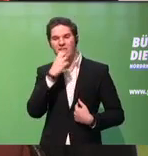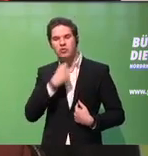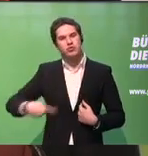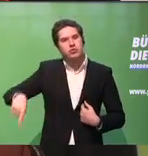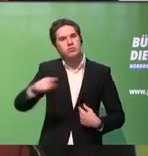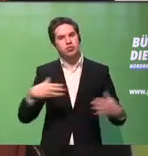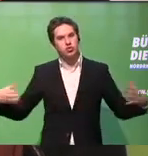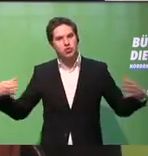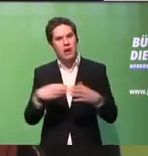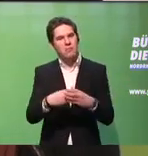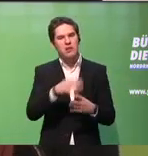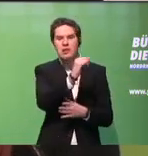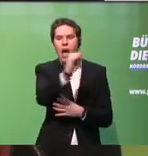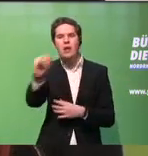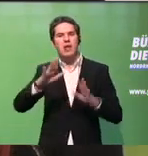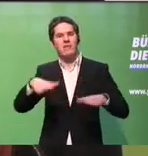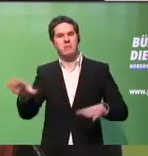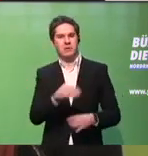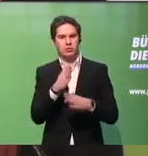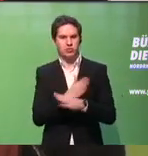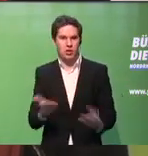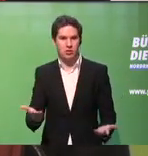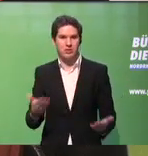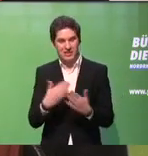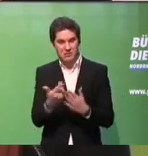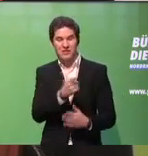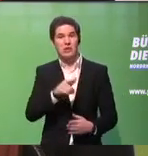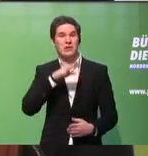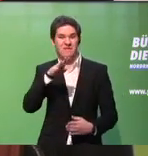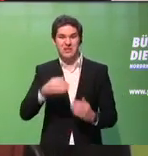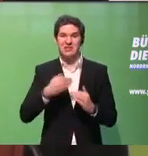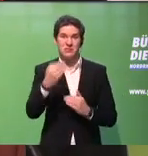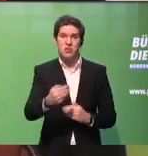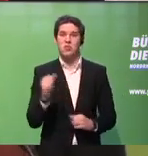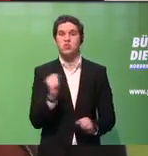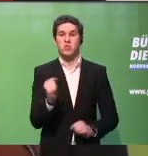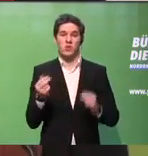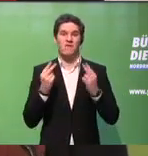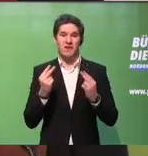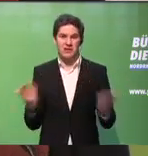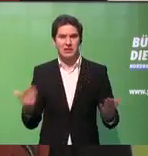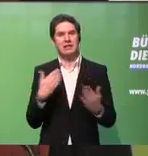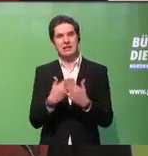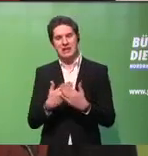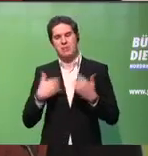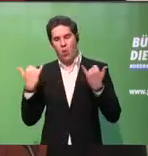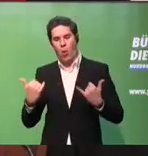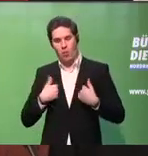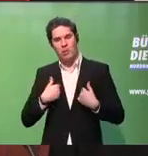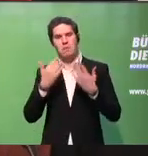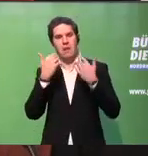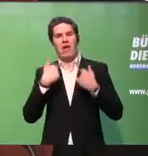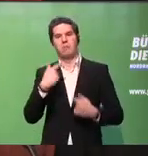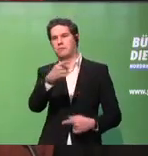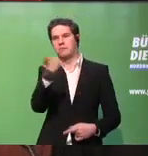werden. Dafür wird 2014 zentral werden. Das möchte ich mitgestalten und deshalb bewerbe ich mich heute um euer